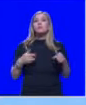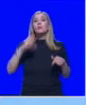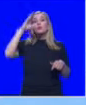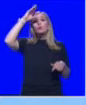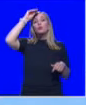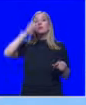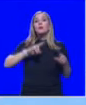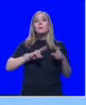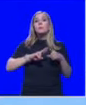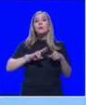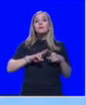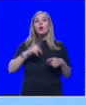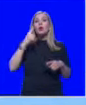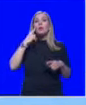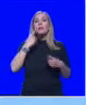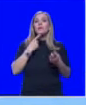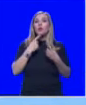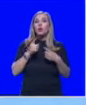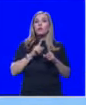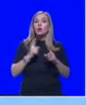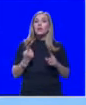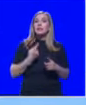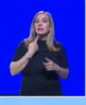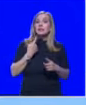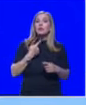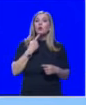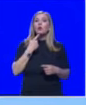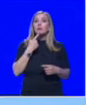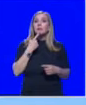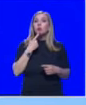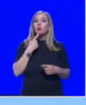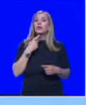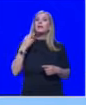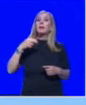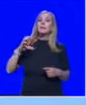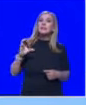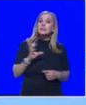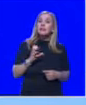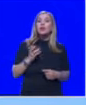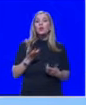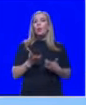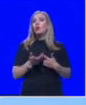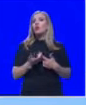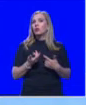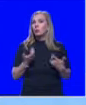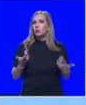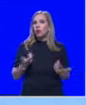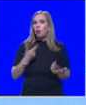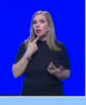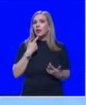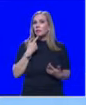Господин Пеевски се опитва да говори не само от името на движението, но често пъти от